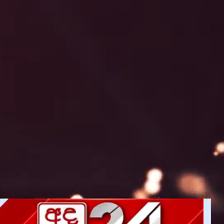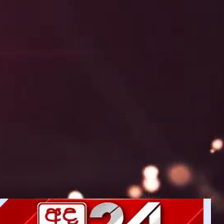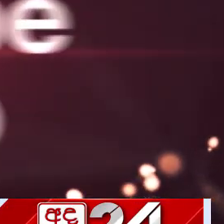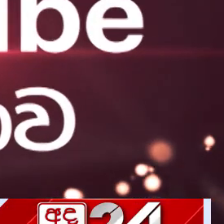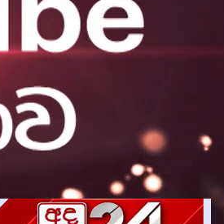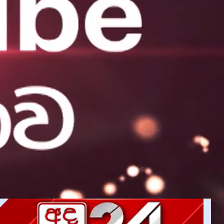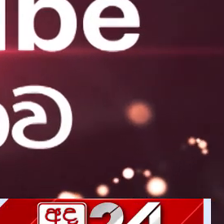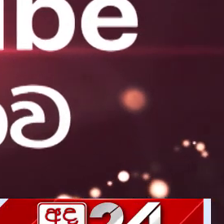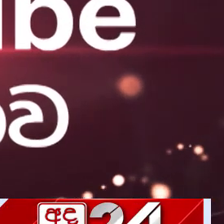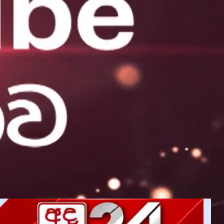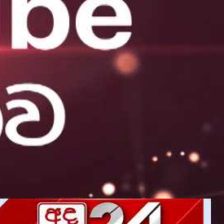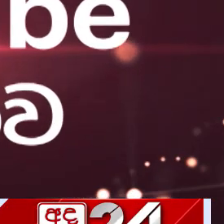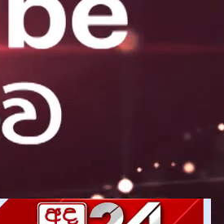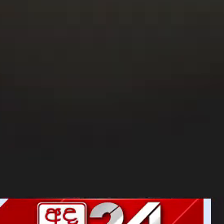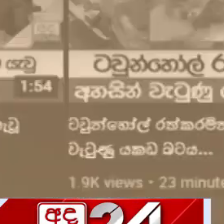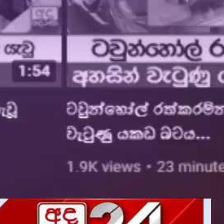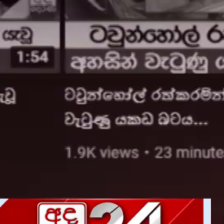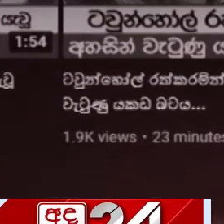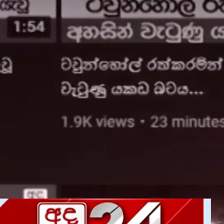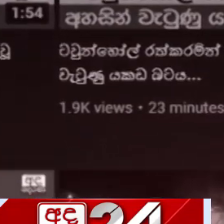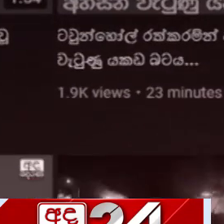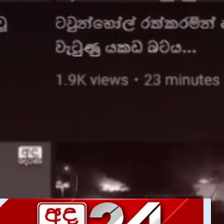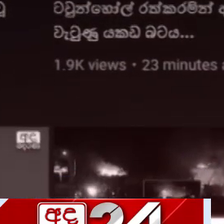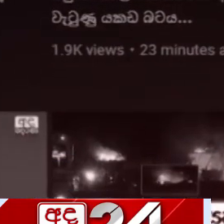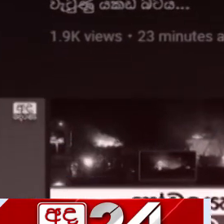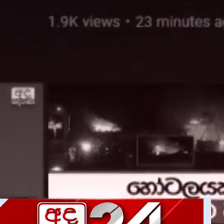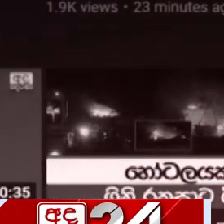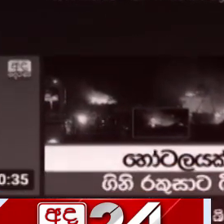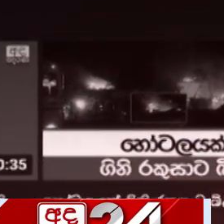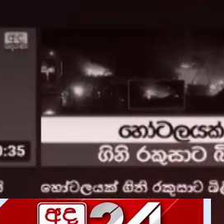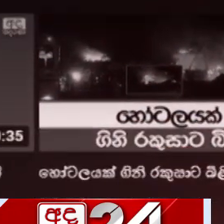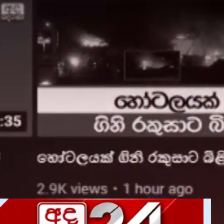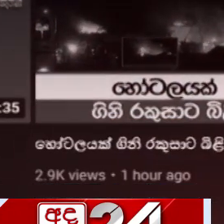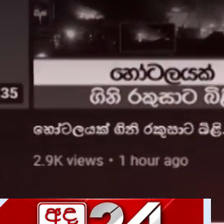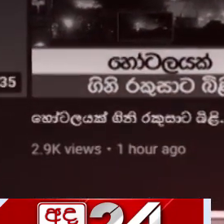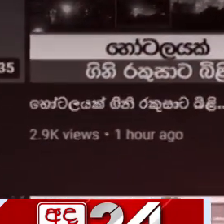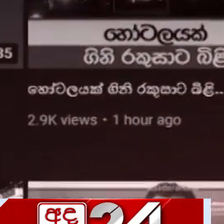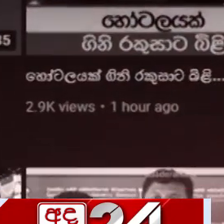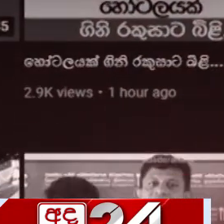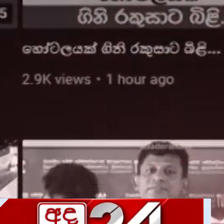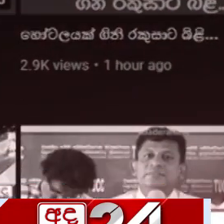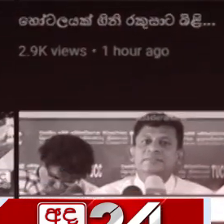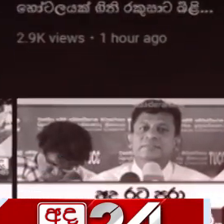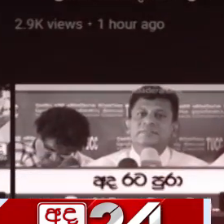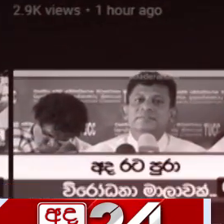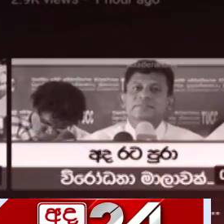අද දෙරණ YouTube නාලිකාව YouTube අද දෙරණ දැන්ම subscribe කරන්න.